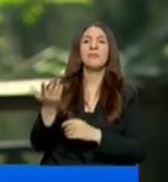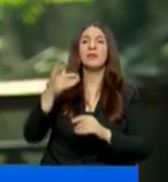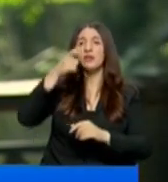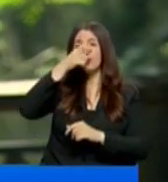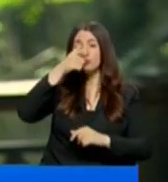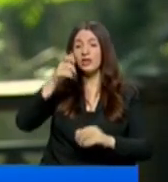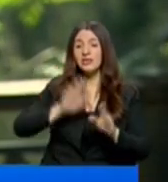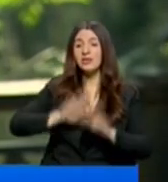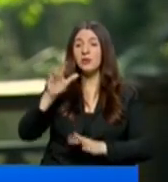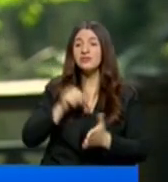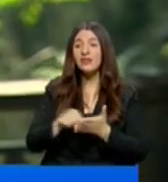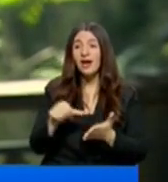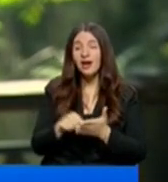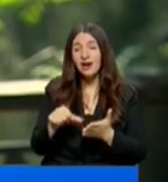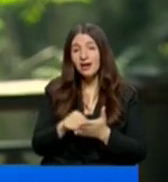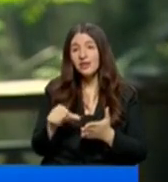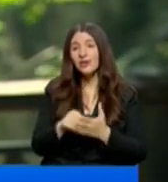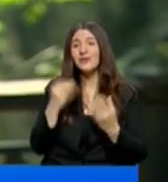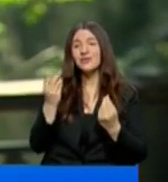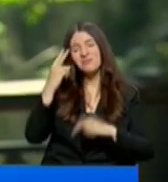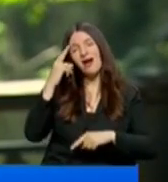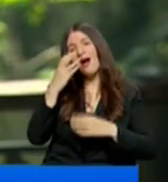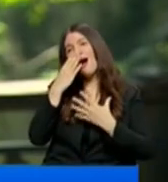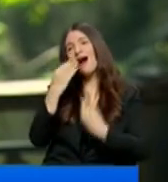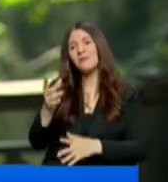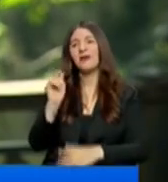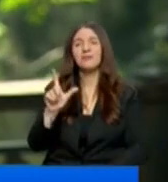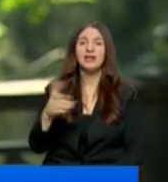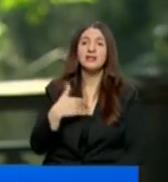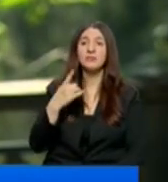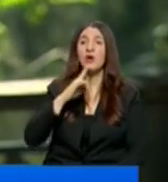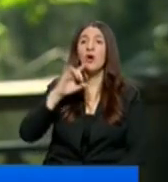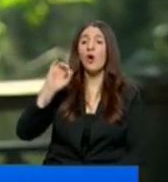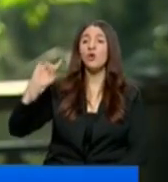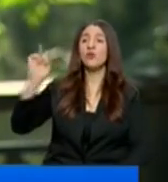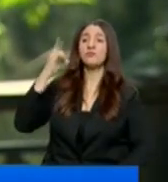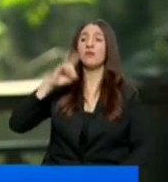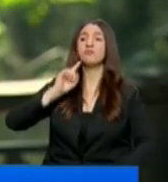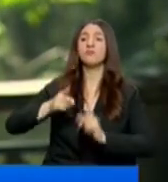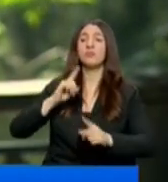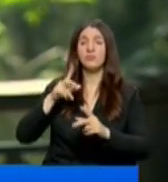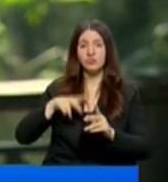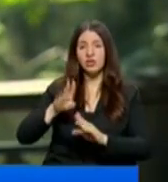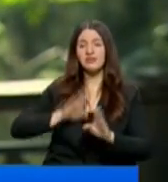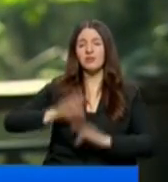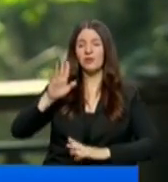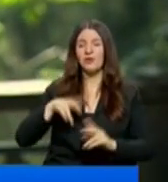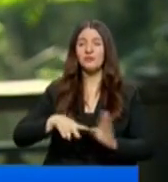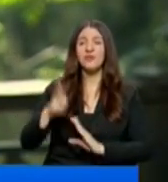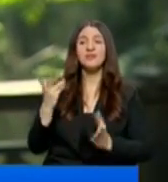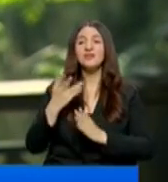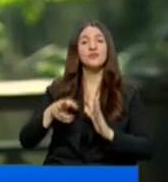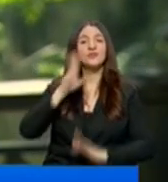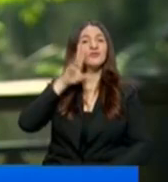Türk demokrasi tarihine güzel bir armağan bırakmalıyız. Bir otoriter yönetimi demokratik yöntemlerle